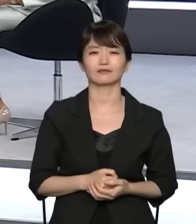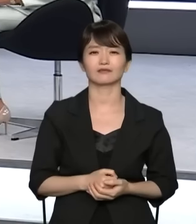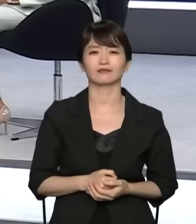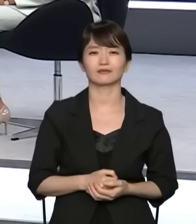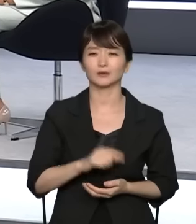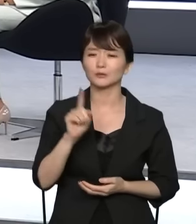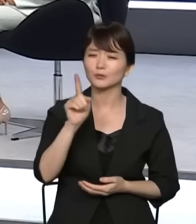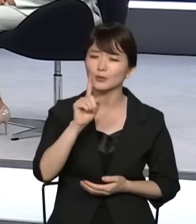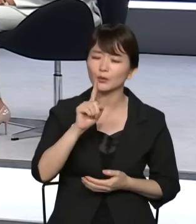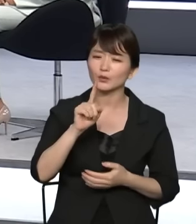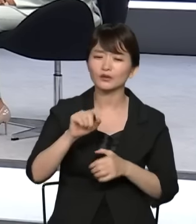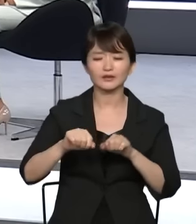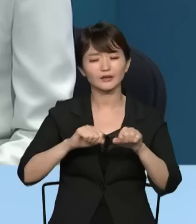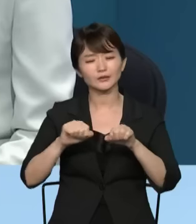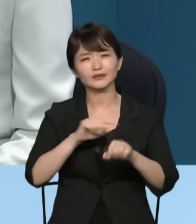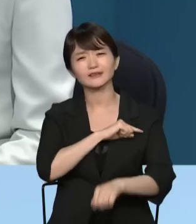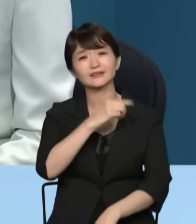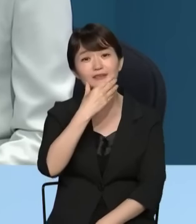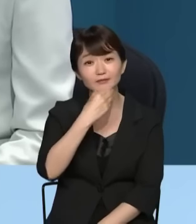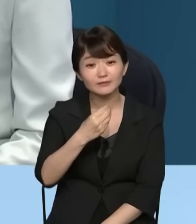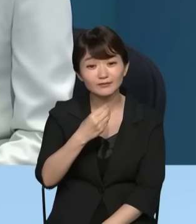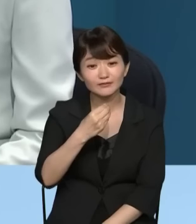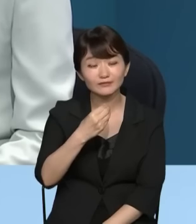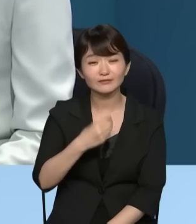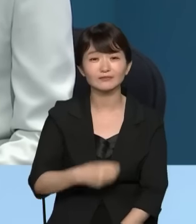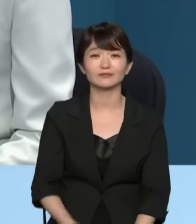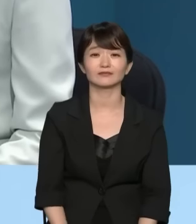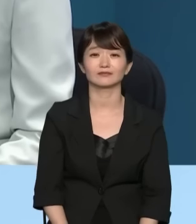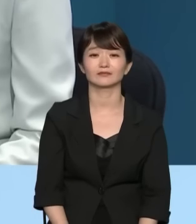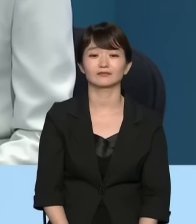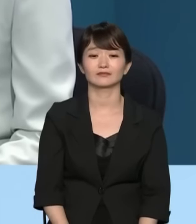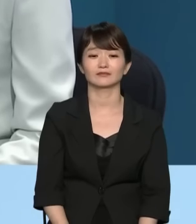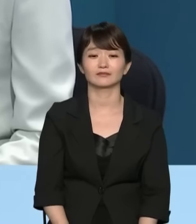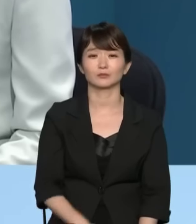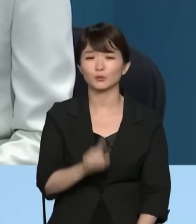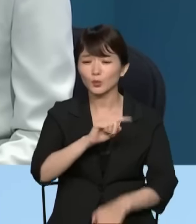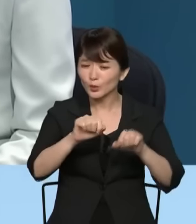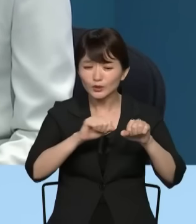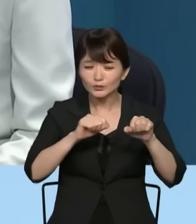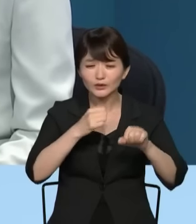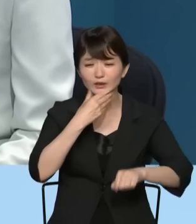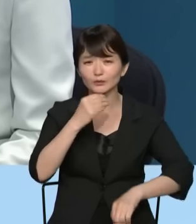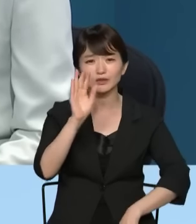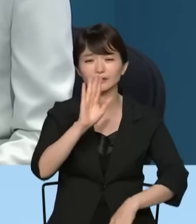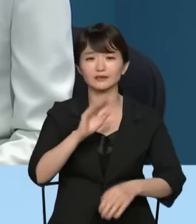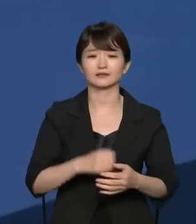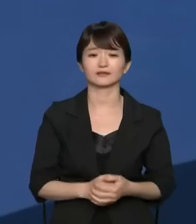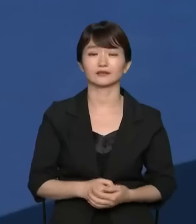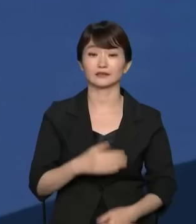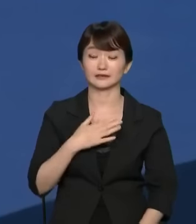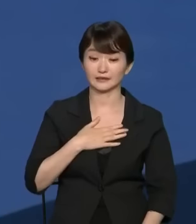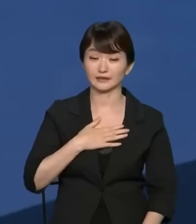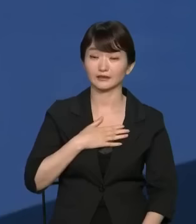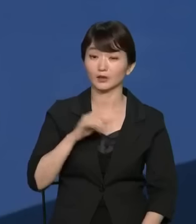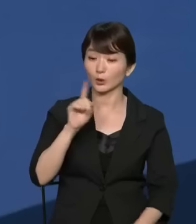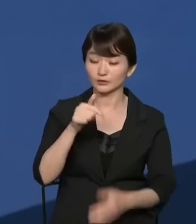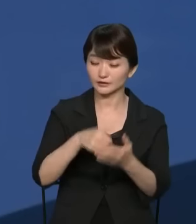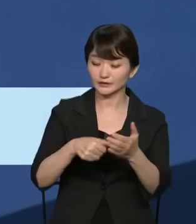할 때 가장 행복하세요? 그럴 때 행복한 것보다 네. 제가 했던 어떤